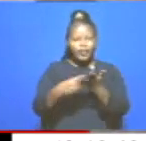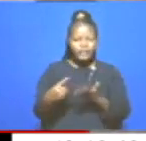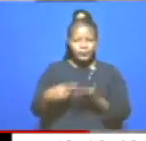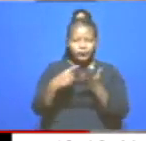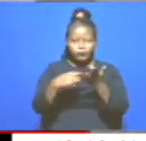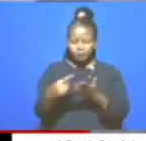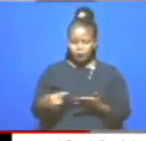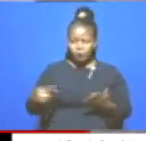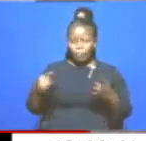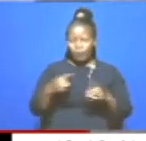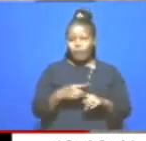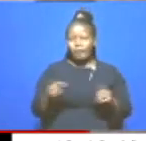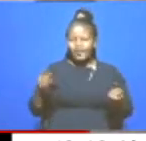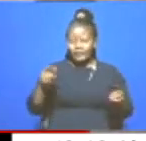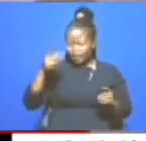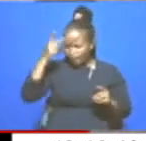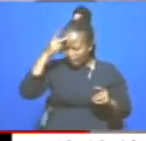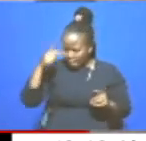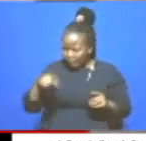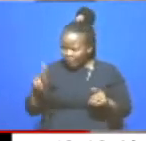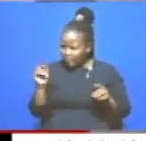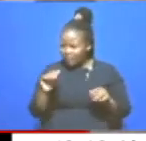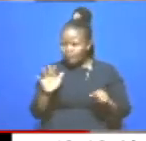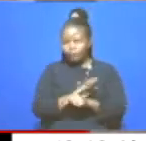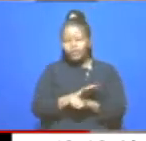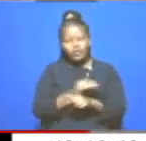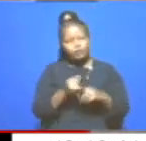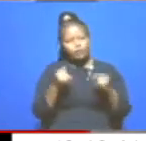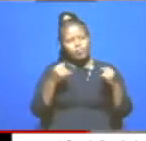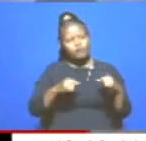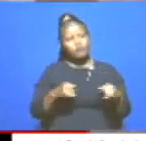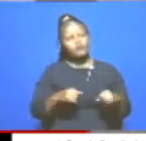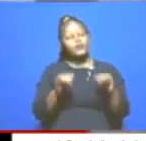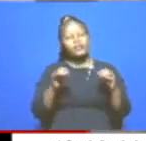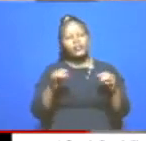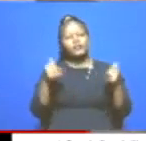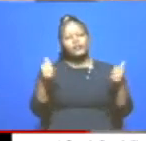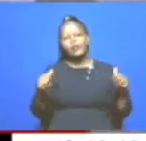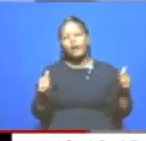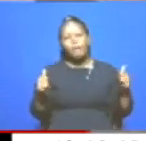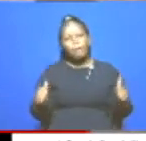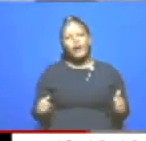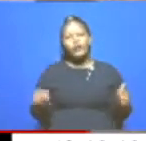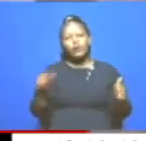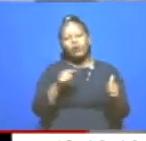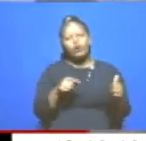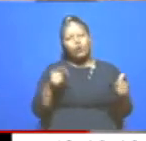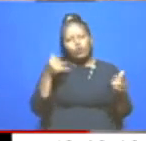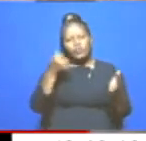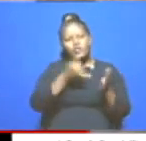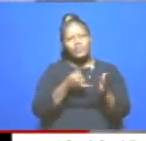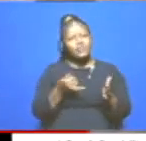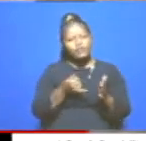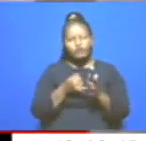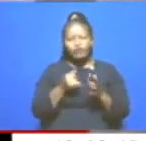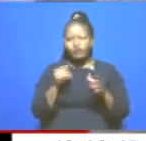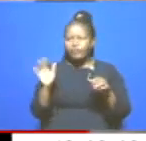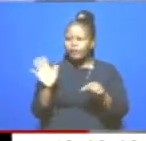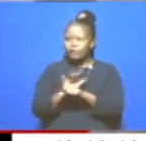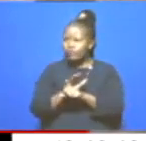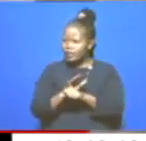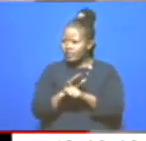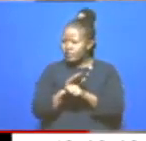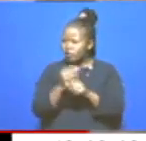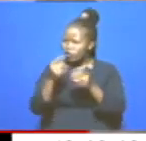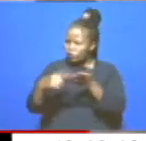policy haijajadiliwa kikamilifu. Sisi kama viongozi hatujihusishwa kikamilifu kujadili ile policy ya